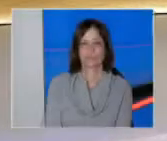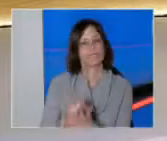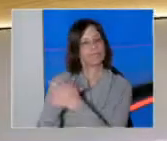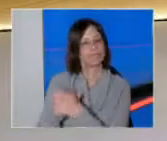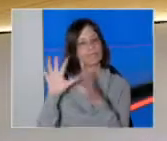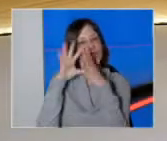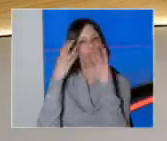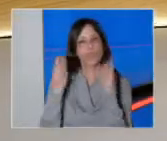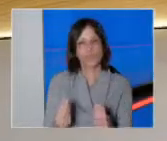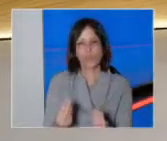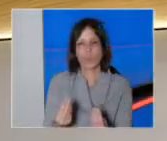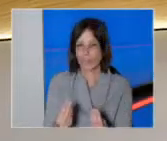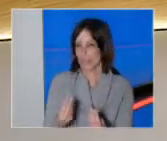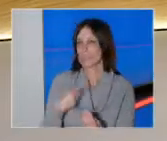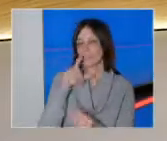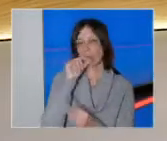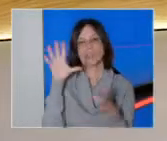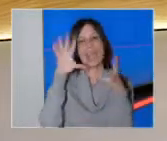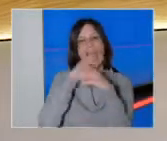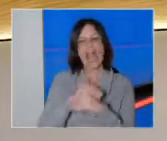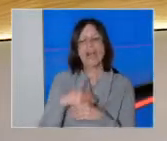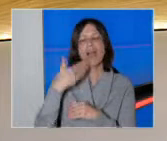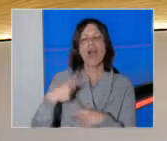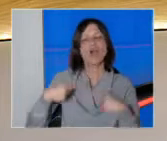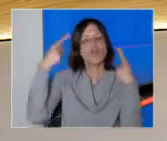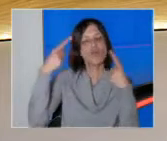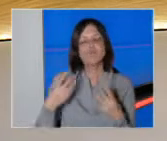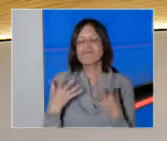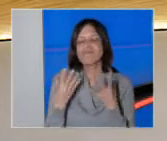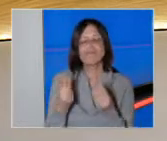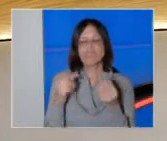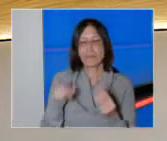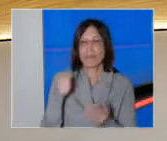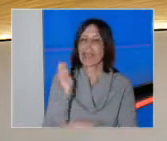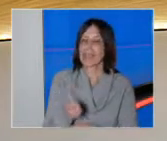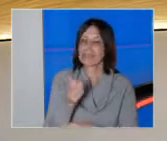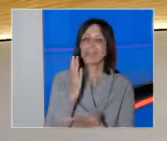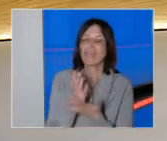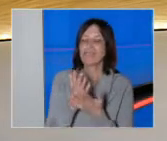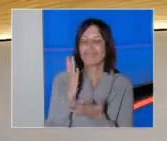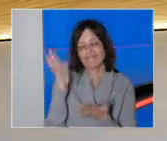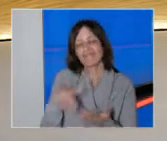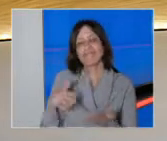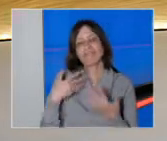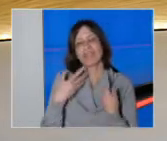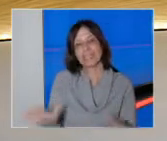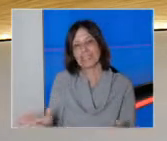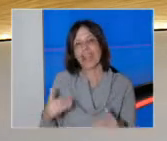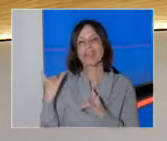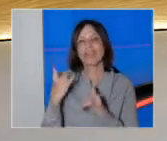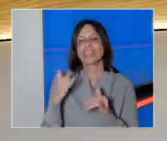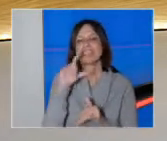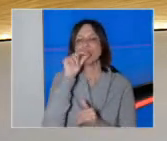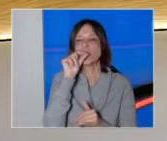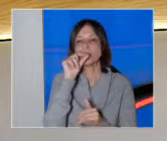שלום וערב טוב לכן ולכם, אנחנו עם ציוצי ערב אחרי יום גדוש כאן בכנסת. למרות שהיא כבר התפזרה, אנחנו נביא לכם את כל